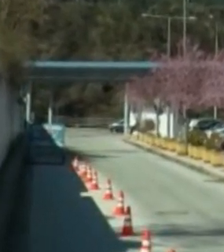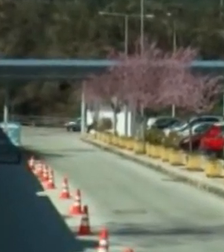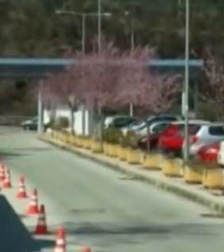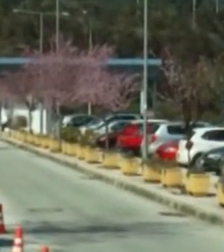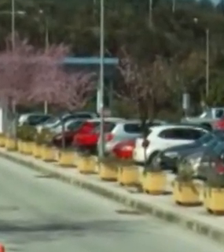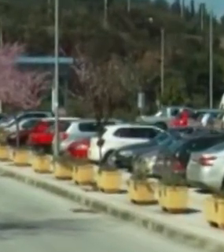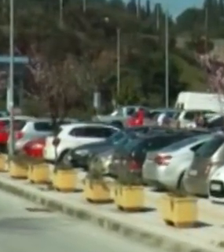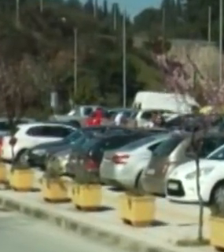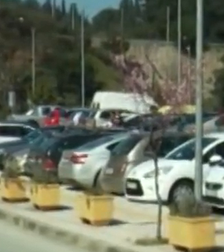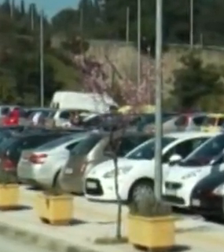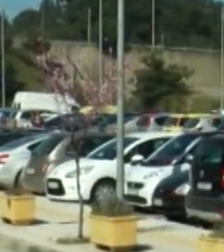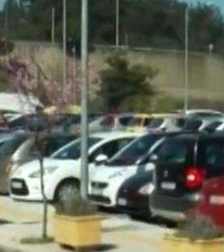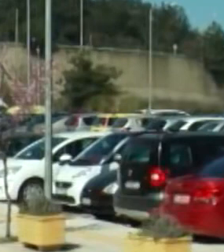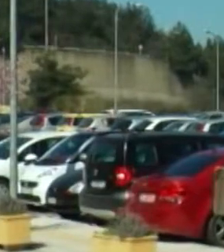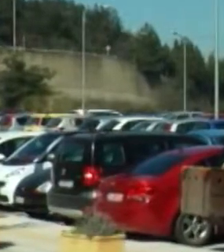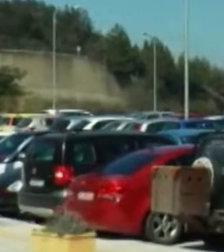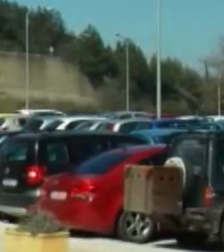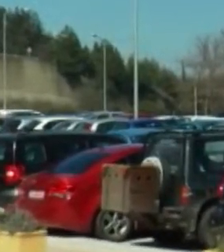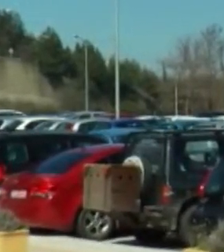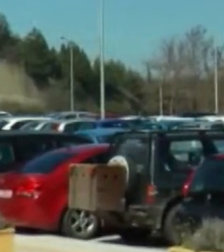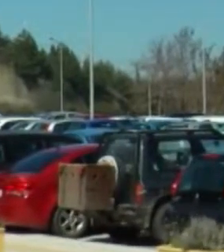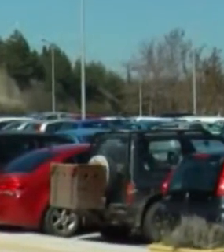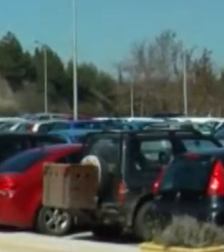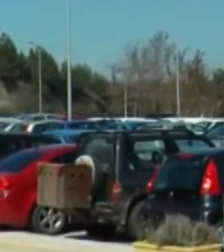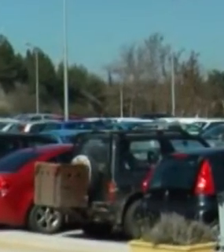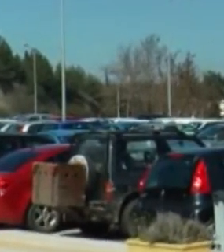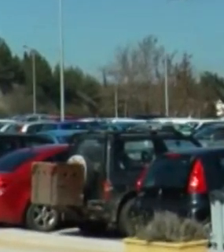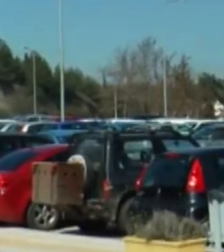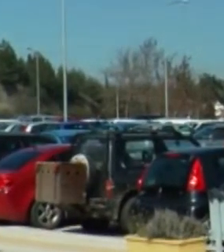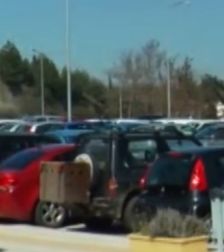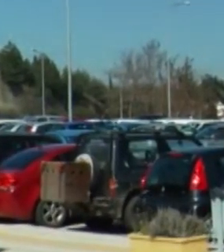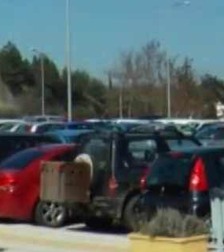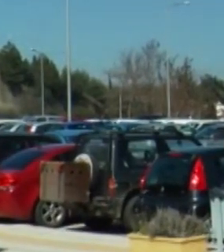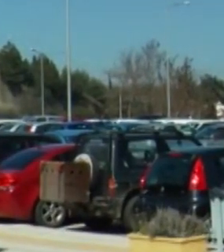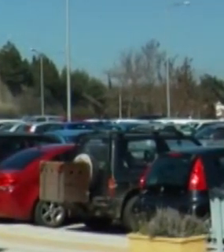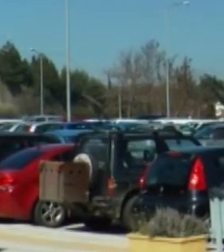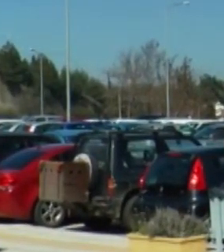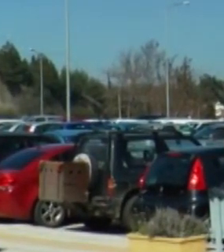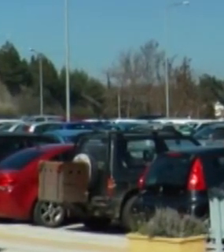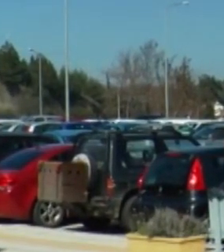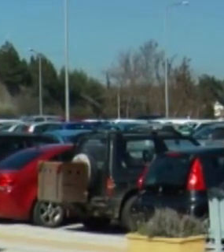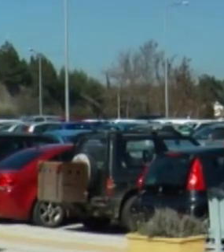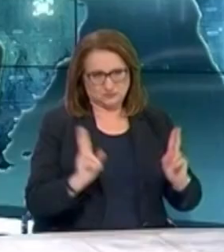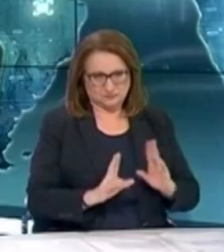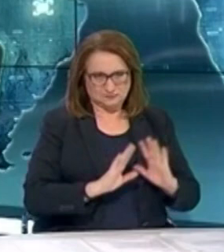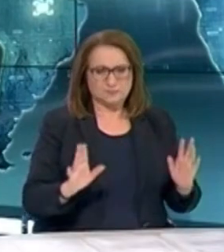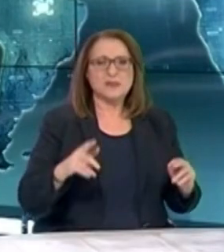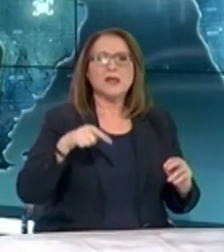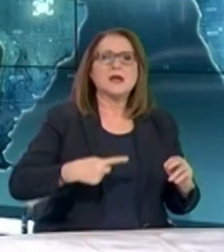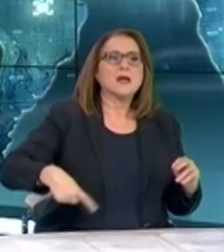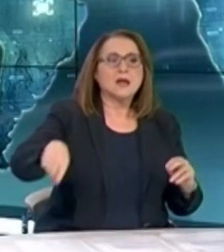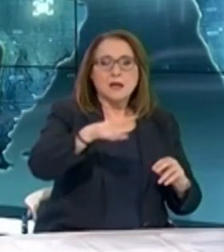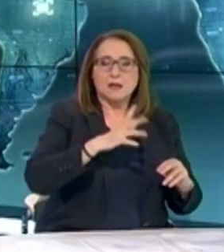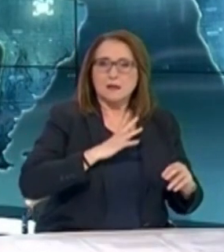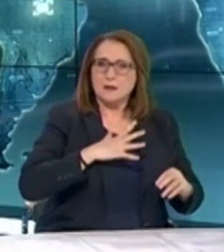ημέρες. 51 ασθενείς νοσηλεύονται, εκ των οποίων οι 8 είναι διασωληνωμένοι σε νοσοκομεία